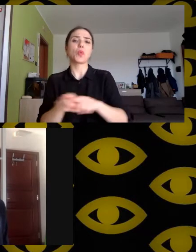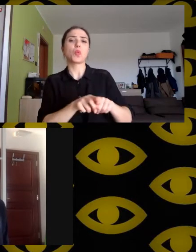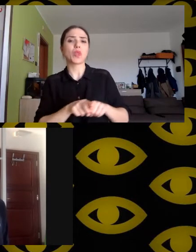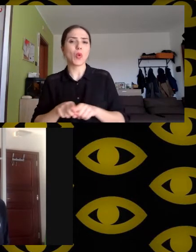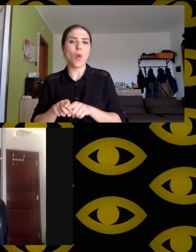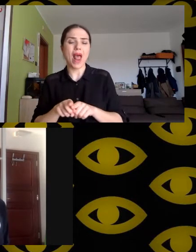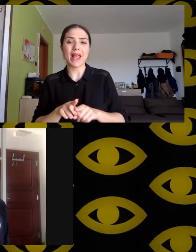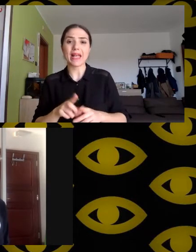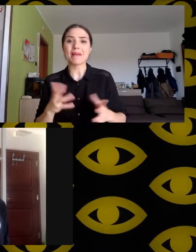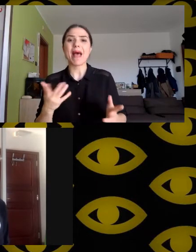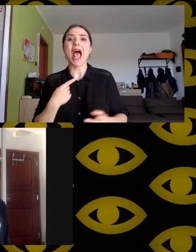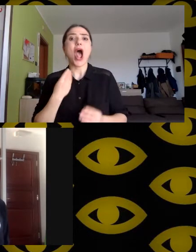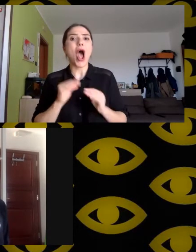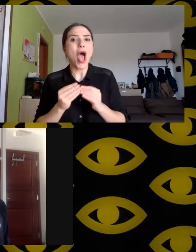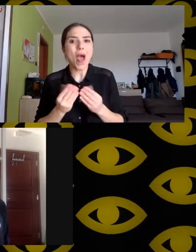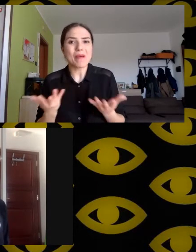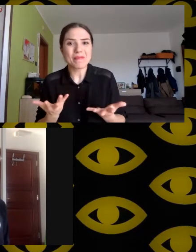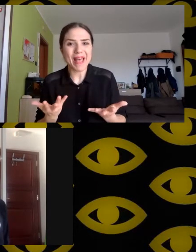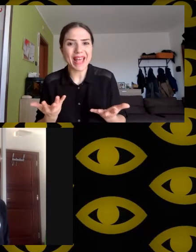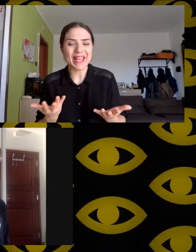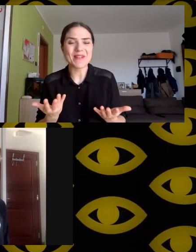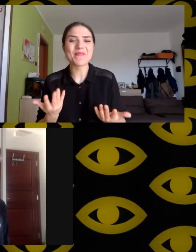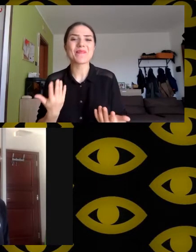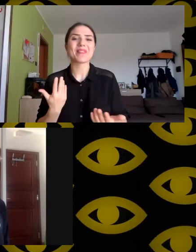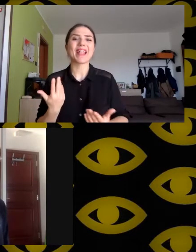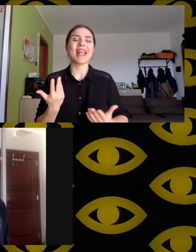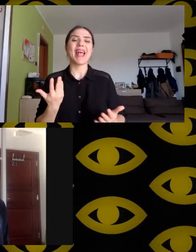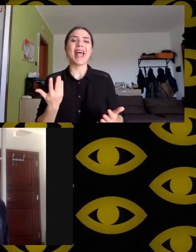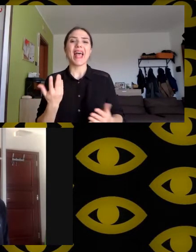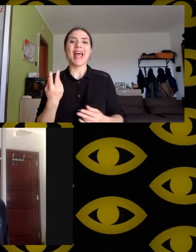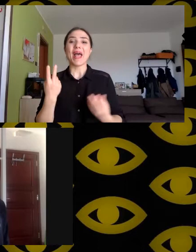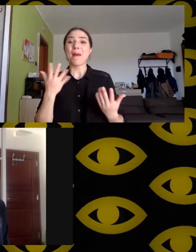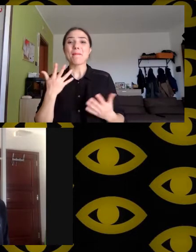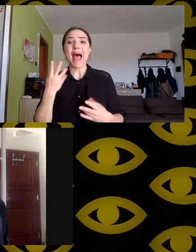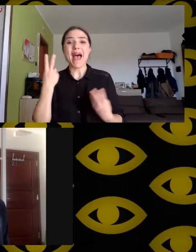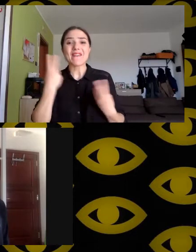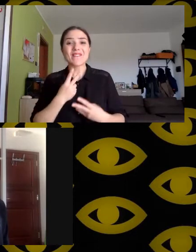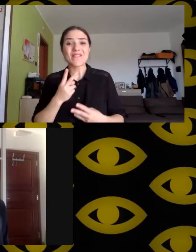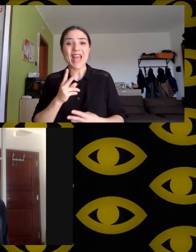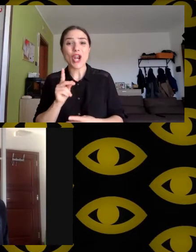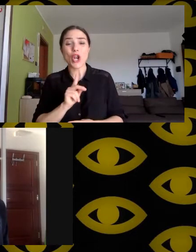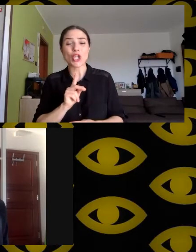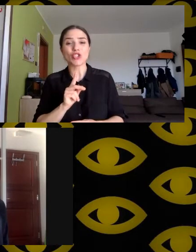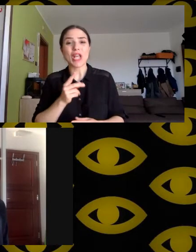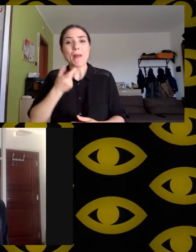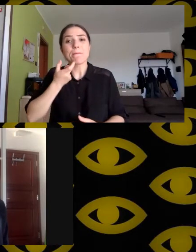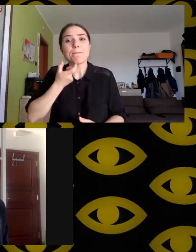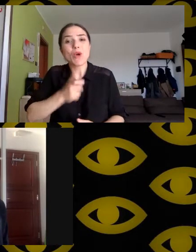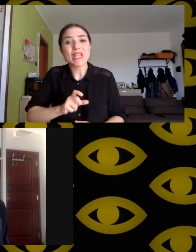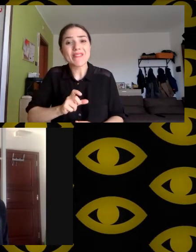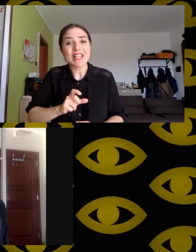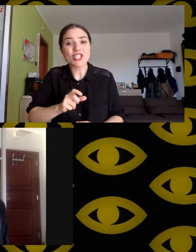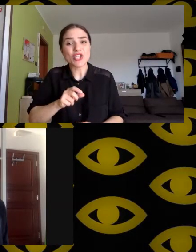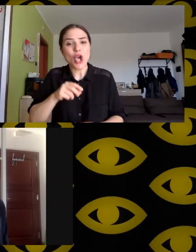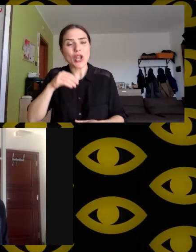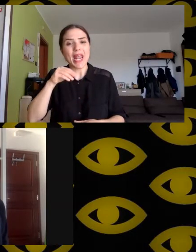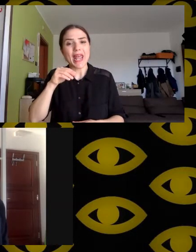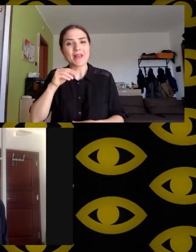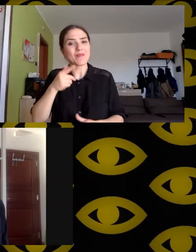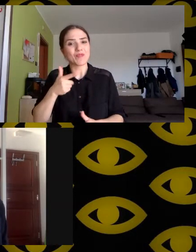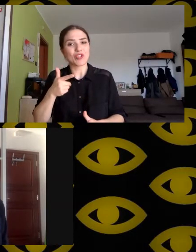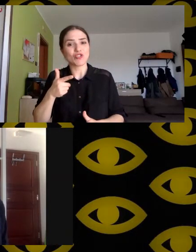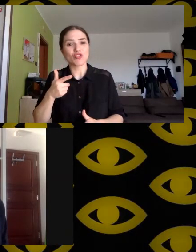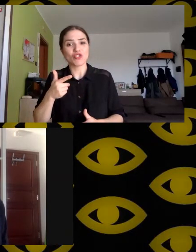libri, ripetute come dei pappagalli, ma non c'è la vera motivazione dietro, che è il mordente, qualcosa che veramente